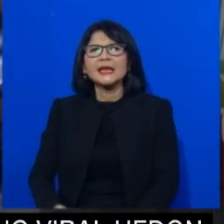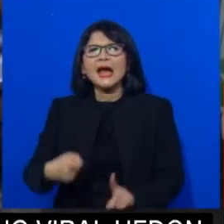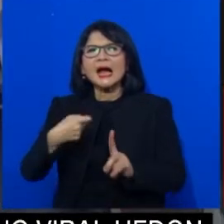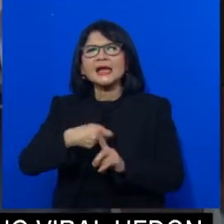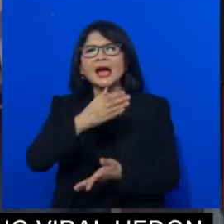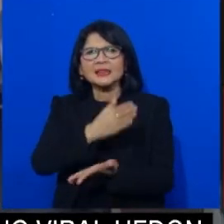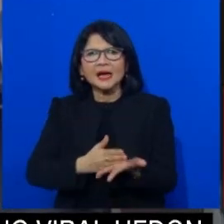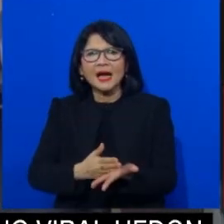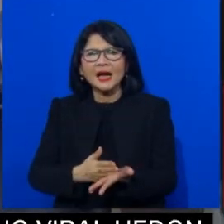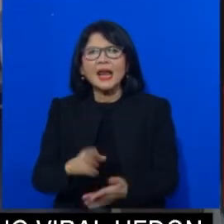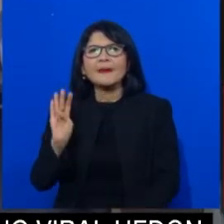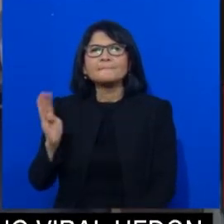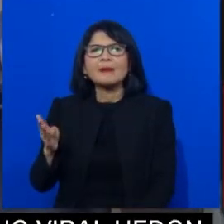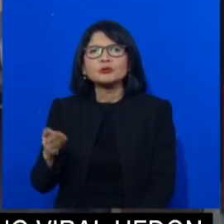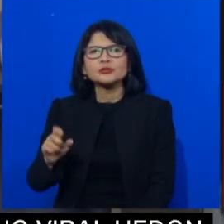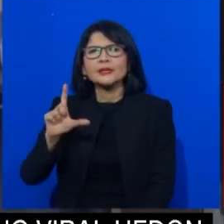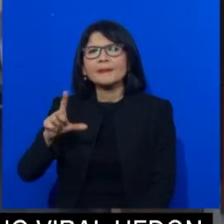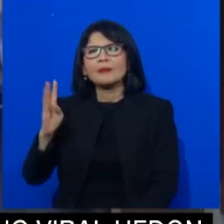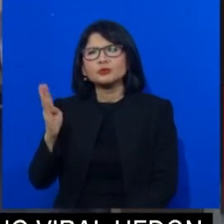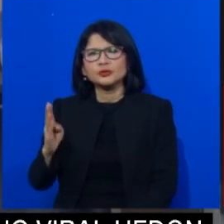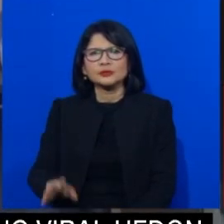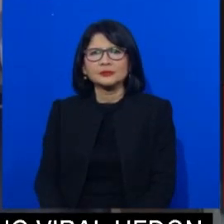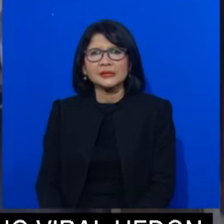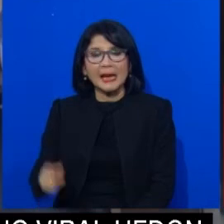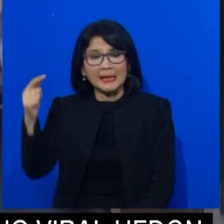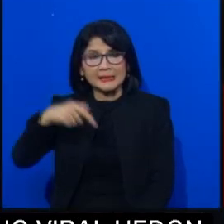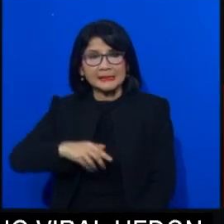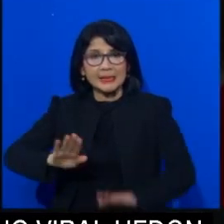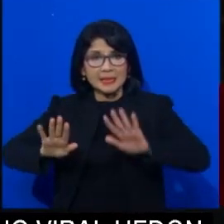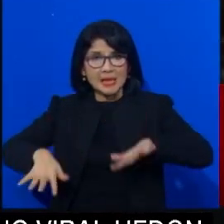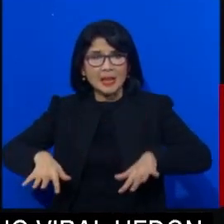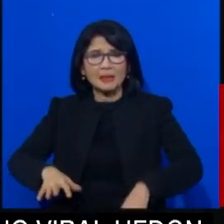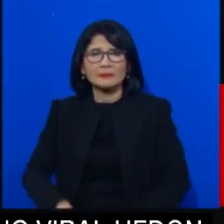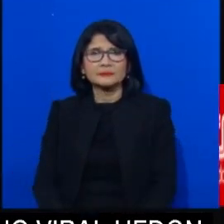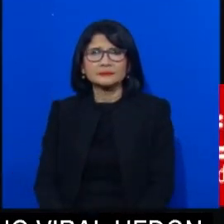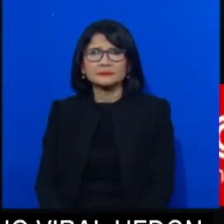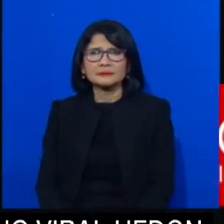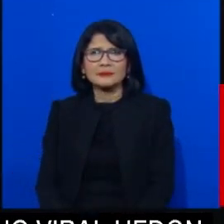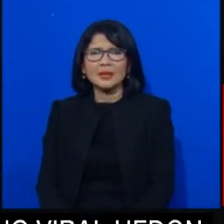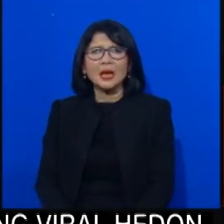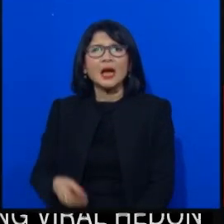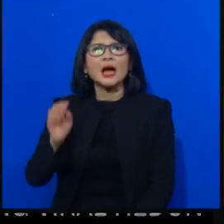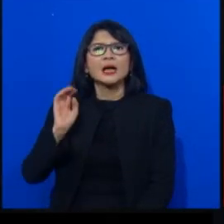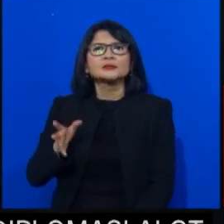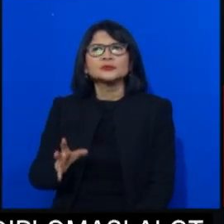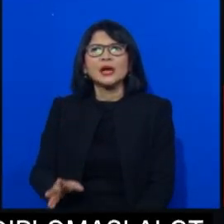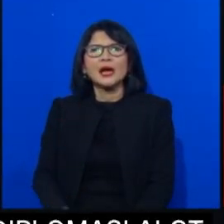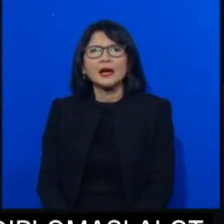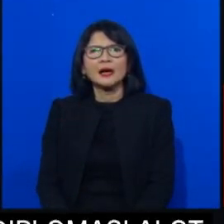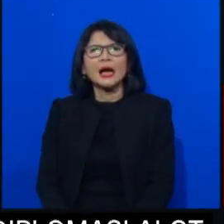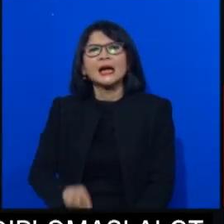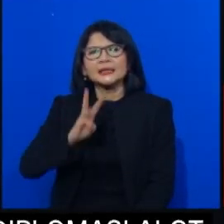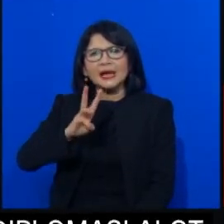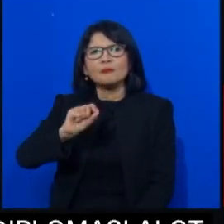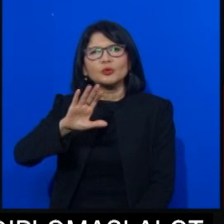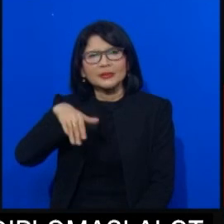Bulus. Disinilah Uju dan istrinya Yoyom tinggal. Yoyom telah menjadi teman hidup Kang Uju sejak 30 tahun